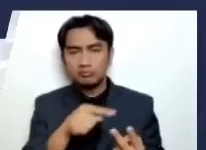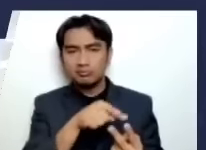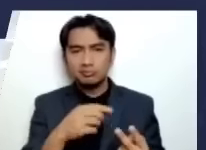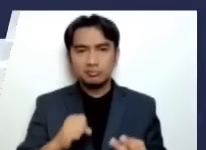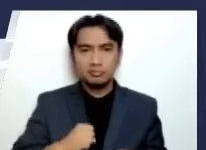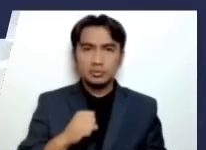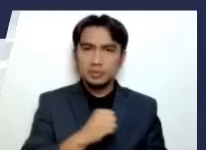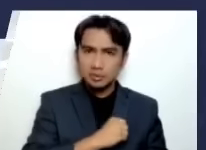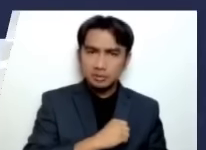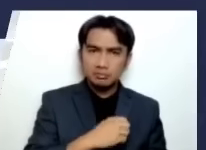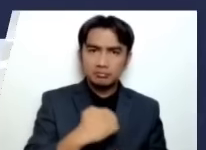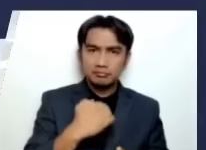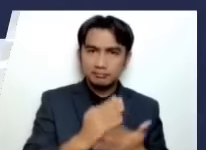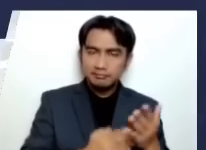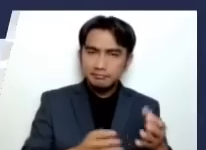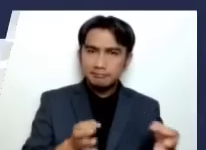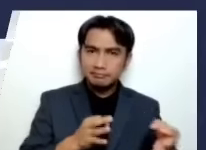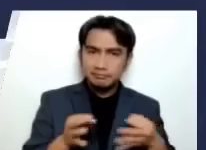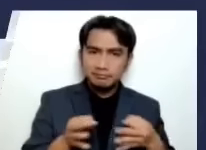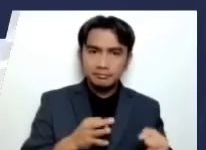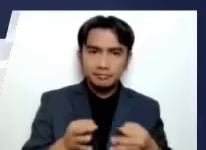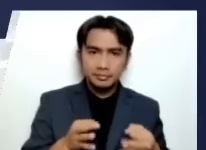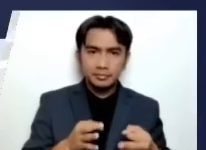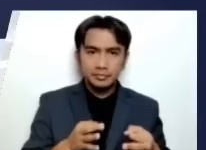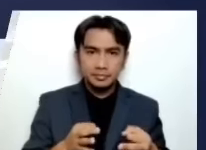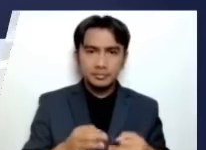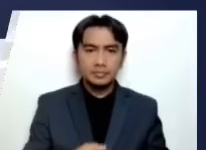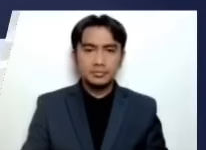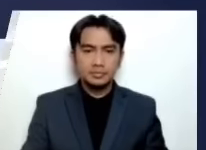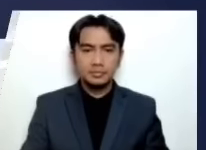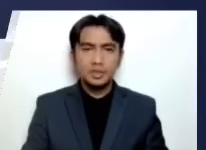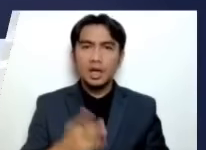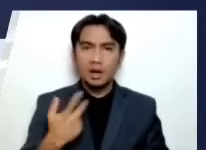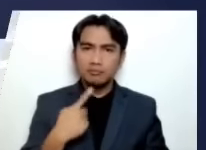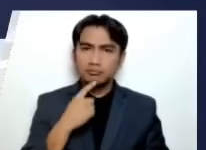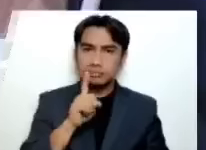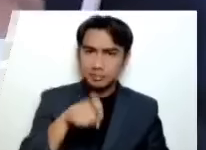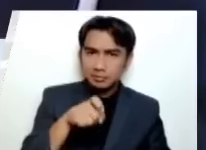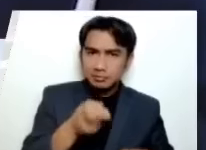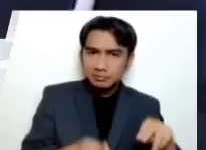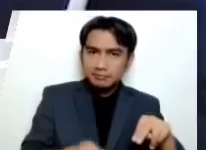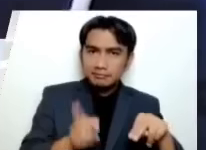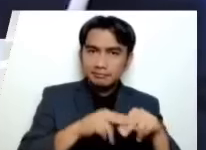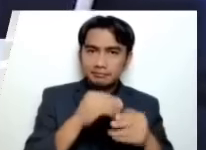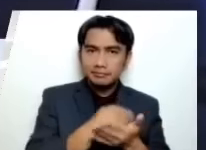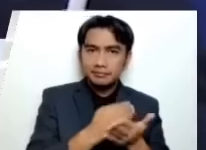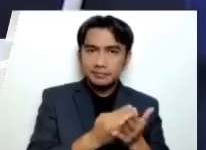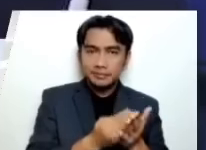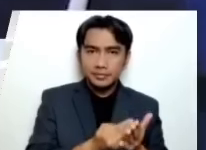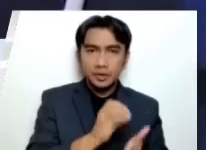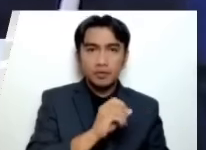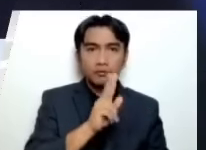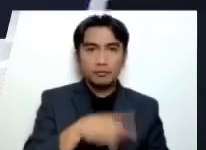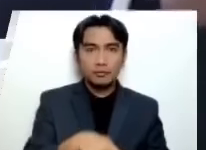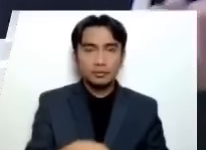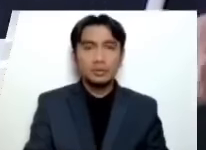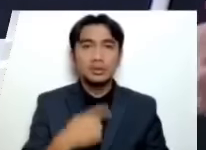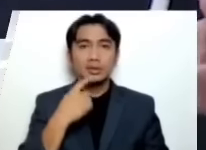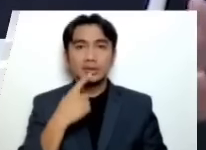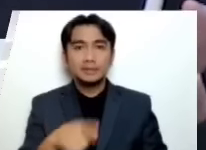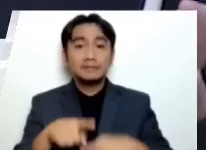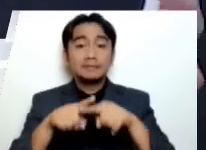dito sa Senado is dagdagan pa ng konti. Sabi ni Senator Mig Zubiri, nakadepende kay Senator Grace Po